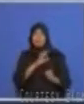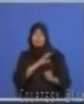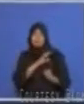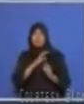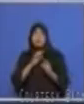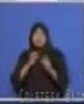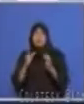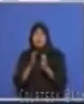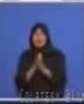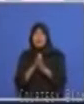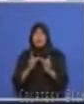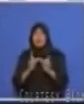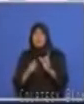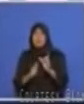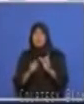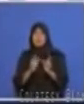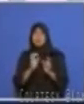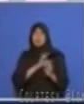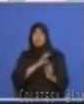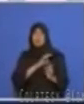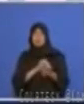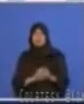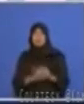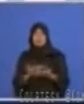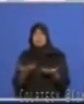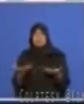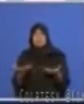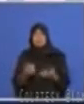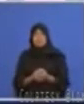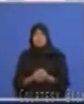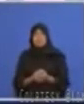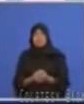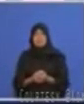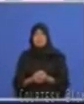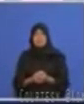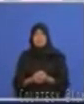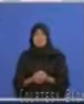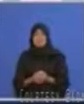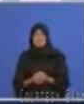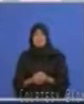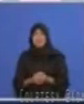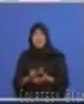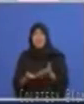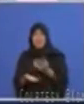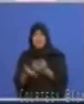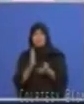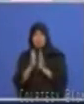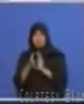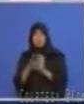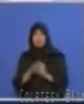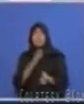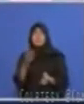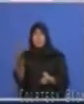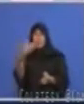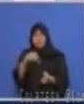Bagaimana wakil gubernur bersikap silakan itu saja Pak langsung dijawab pak 1 menit dari